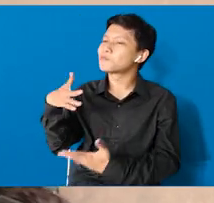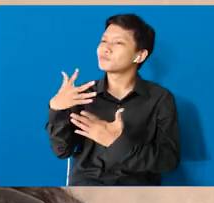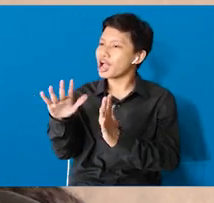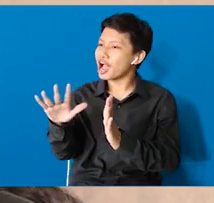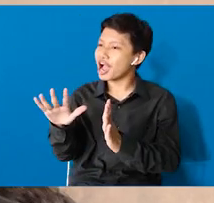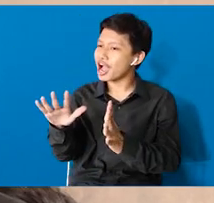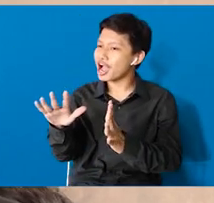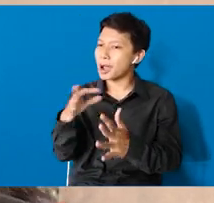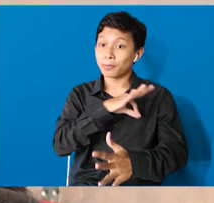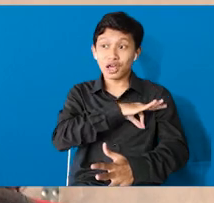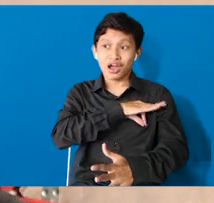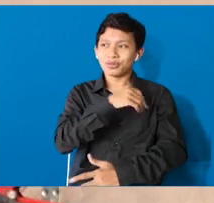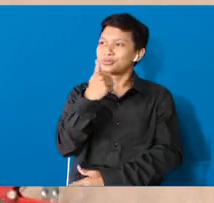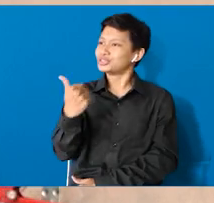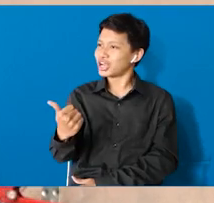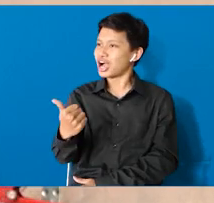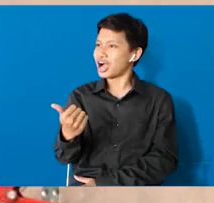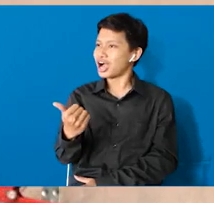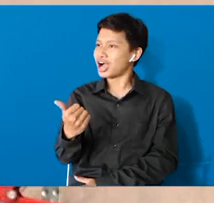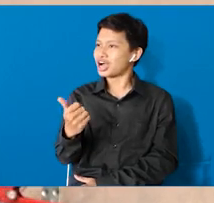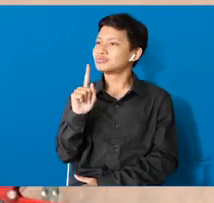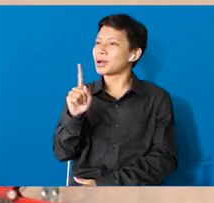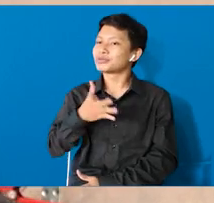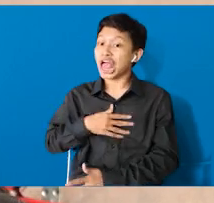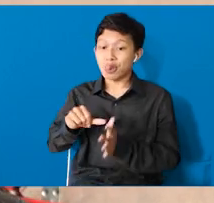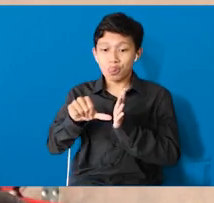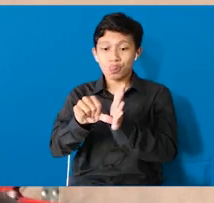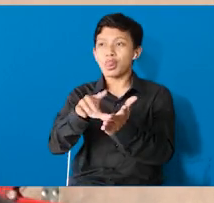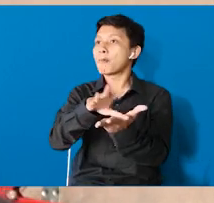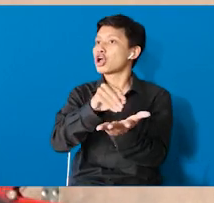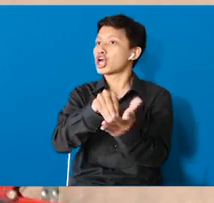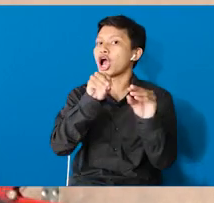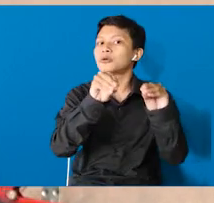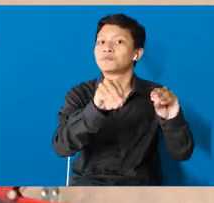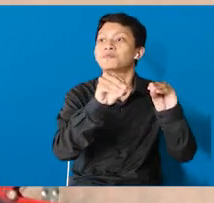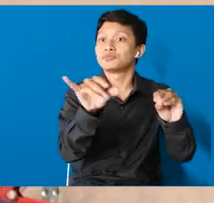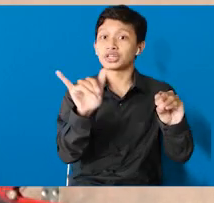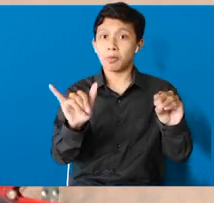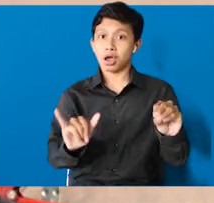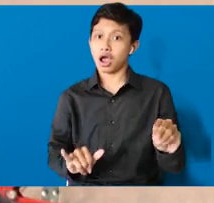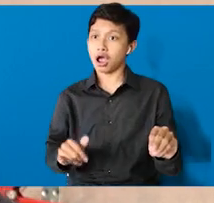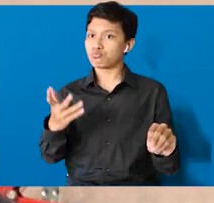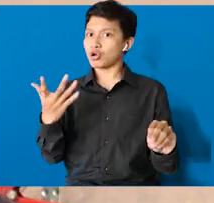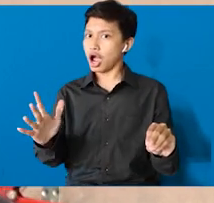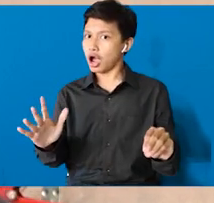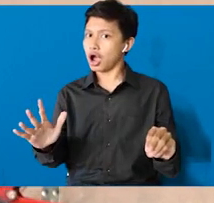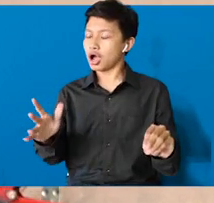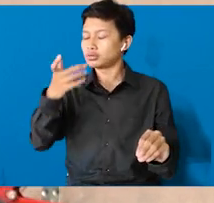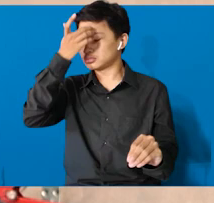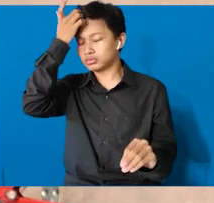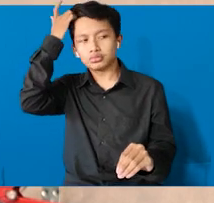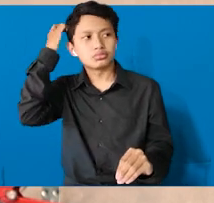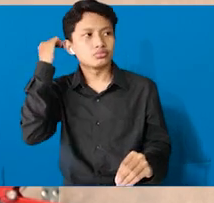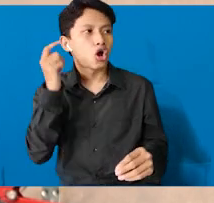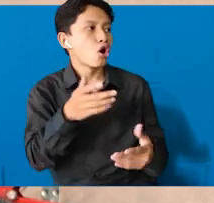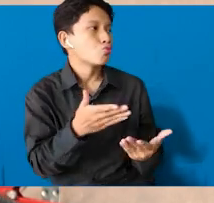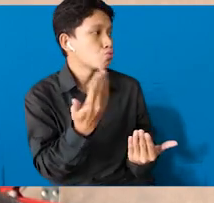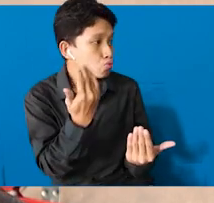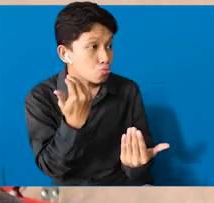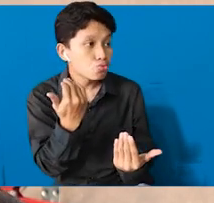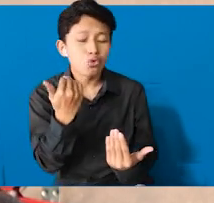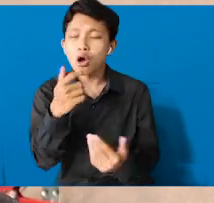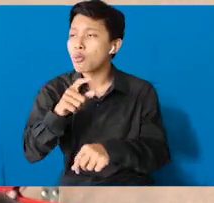bisa memanfaatkannya ya, karena kami ajarkan juga. Jadi kalau udah dulu sebelum ada